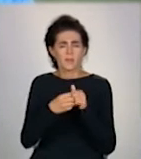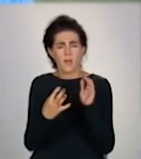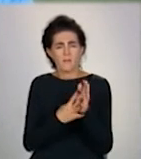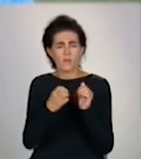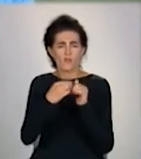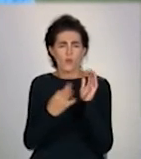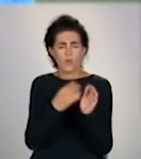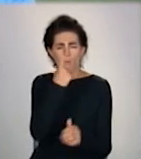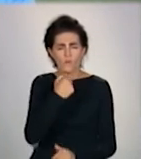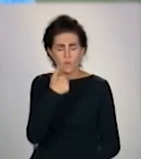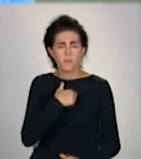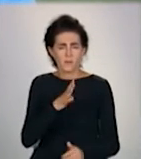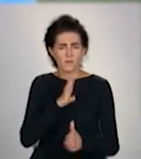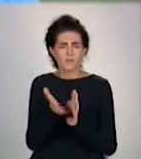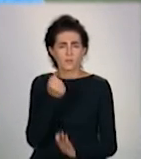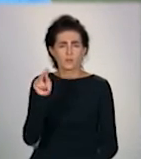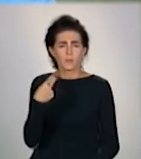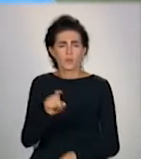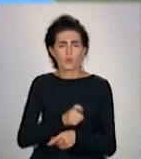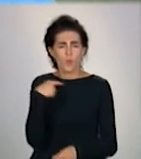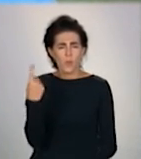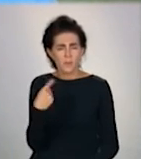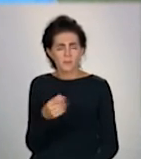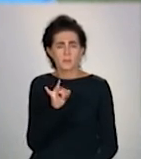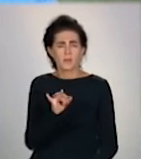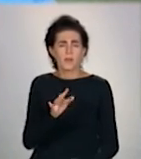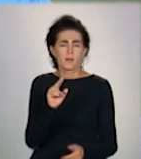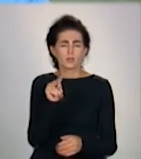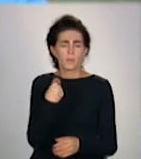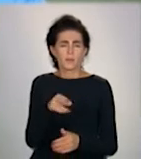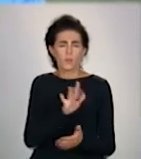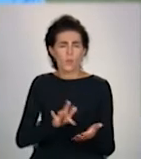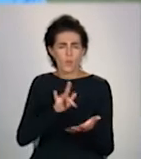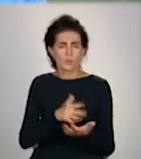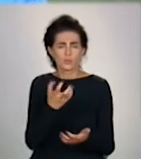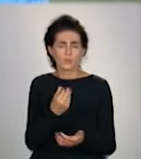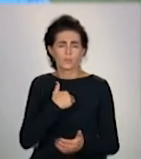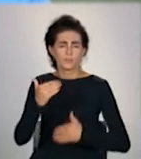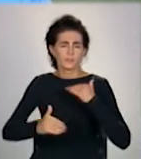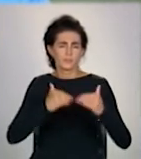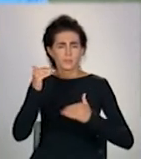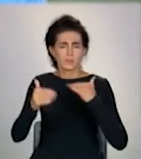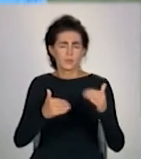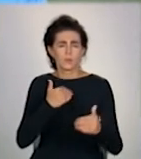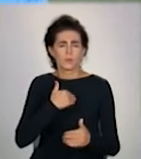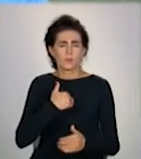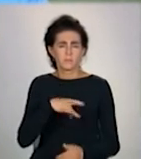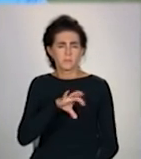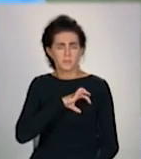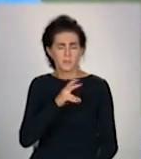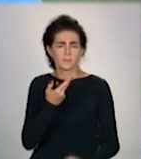2019-2018 році я теж вигравала на чемпіонатах Донецької області, на чемпіонатах міста. Хочу як-небудь хоча б стати